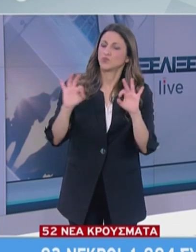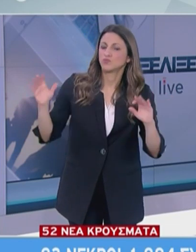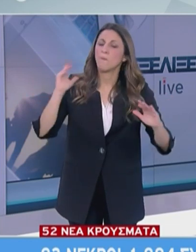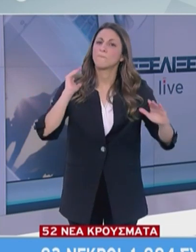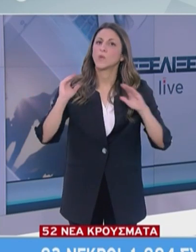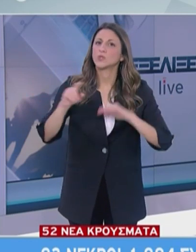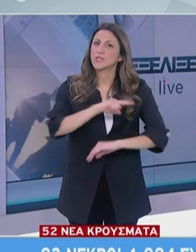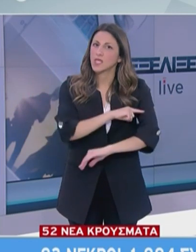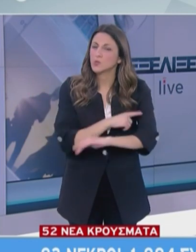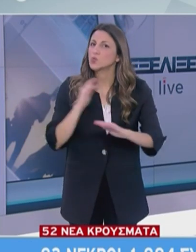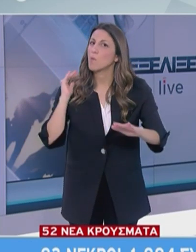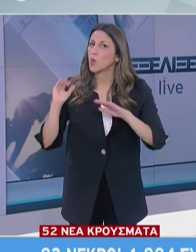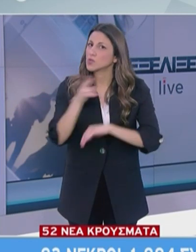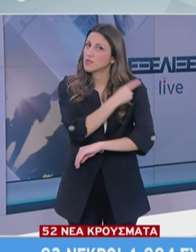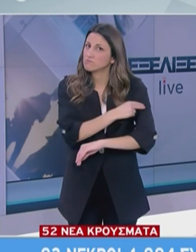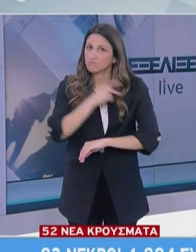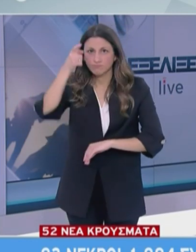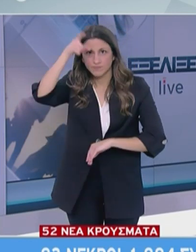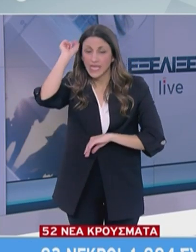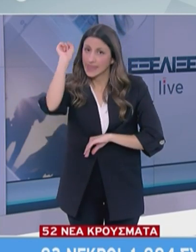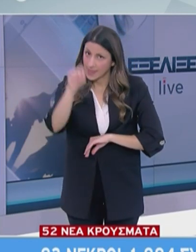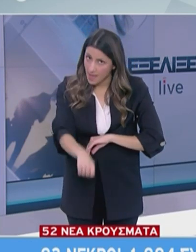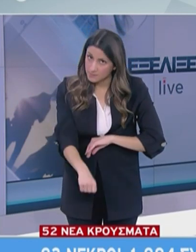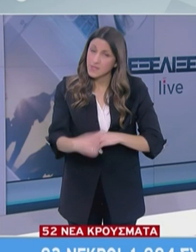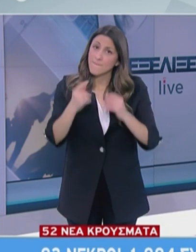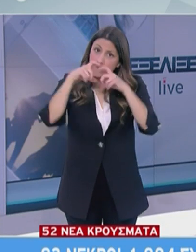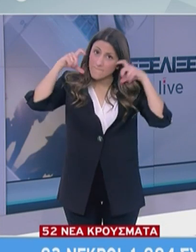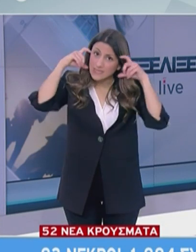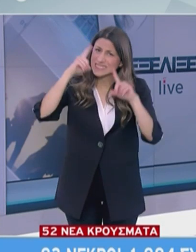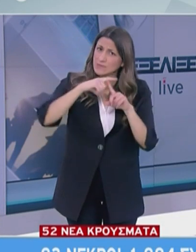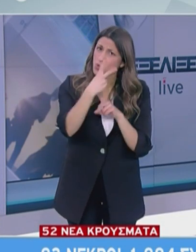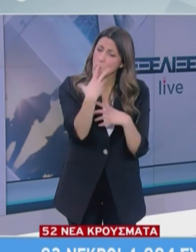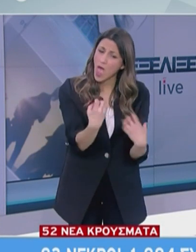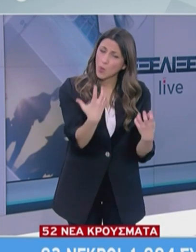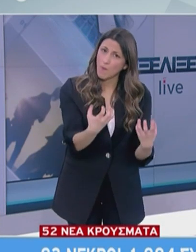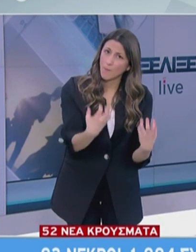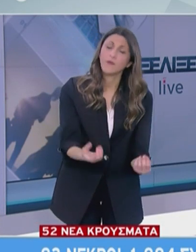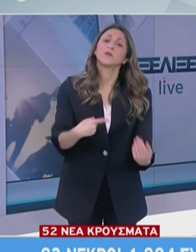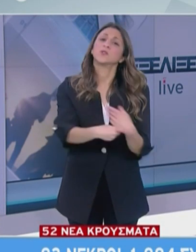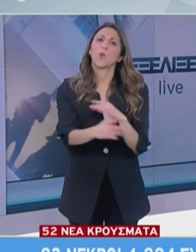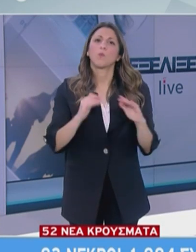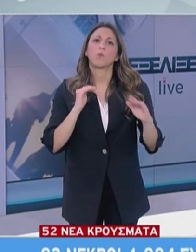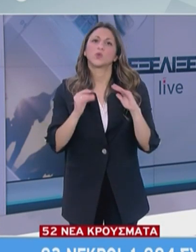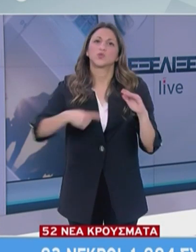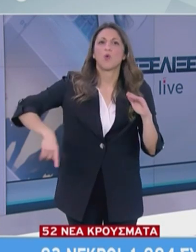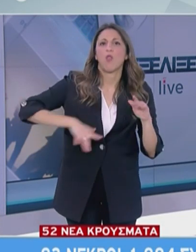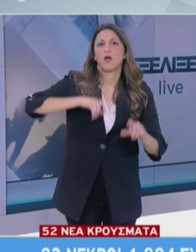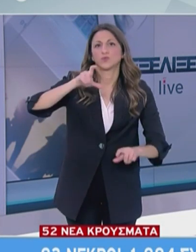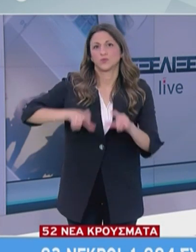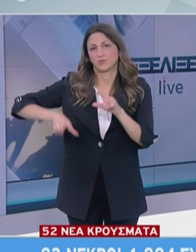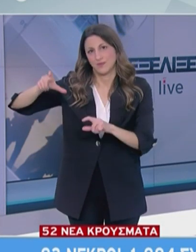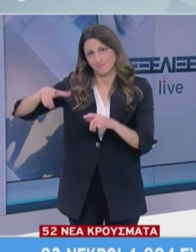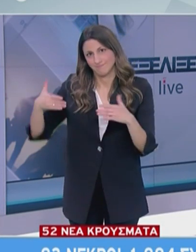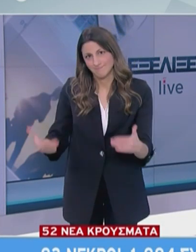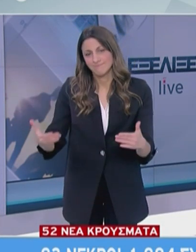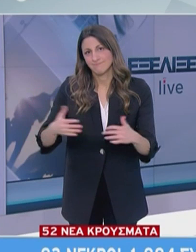μάσκες, δόξα τω Θεώ, έχουμε αρκετές από αυτές. Και φυσικά υπάρχει προστασία για τους επαγγελματίες υγείας μας του υψίστου